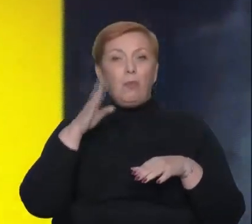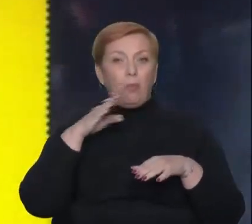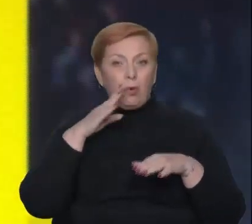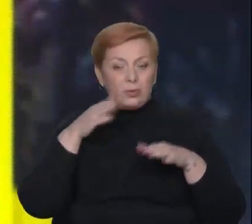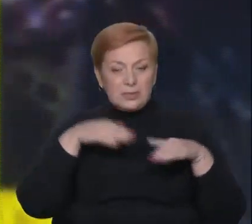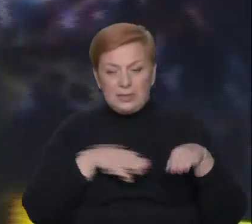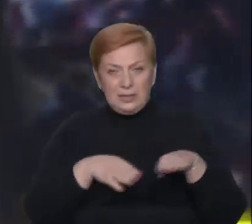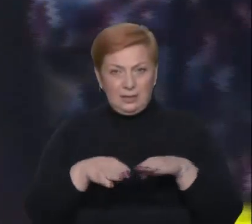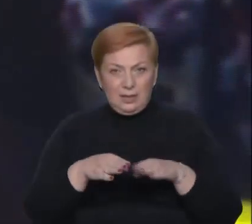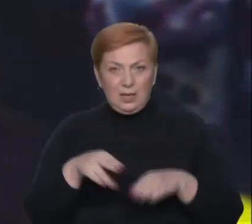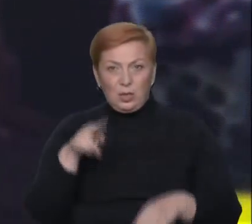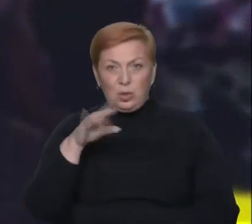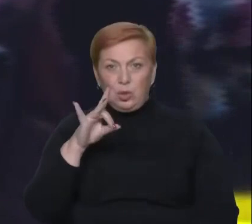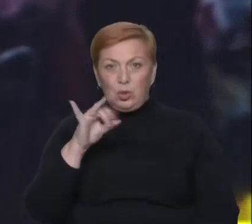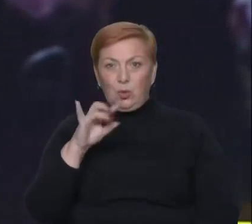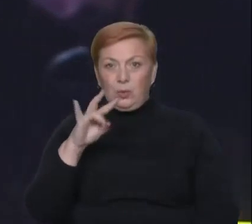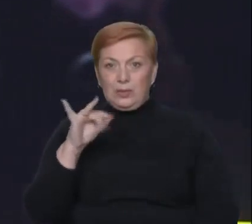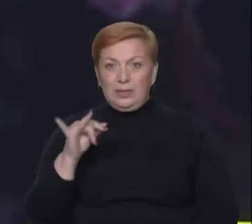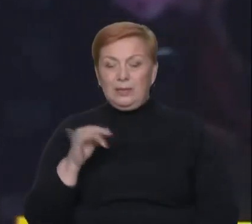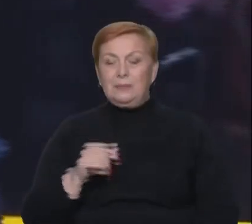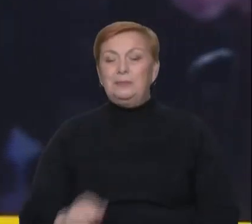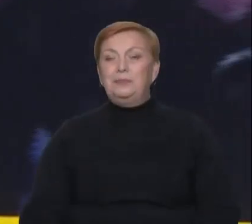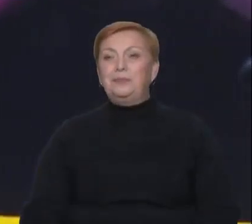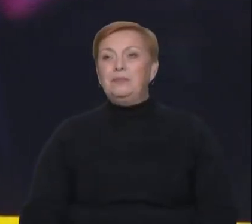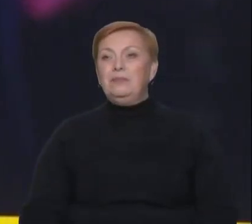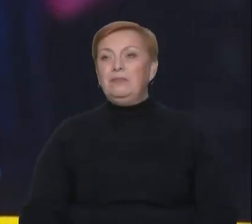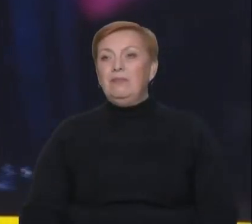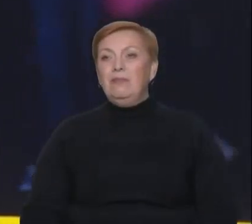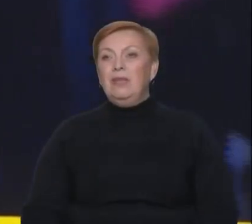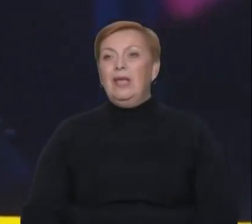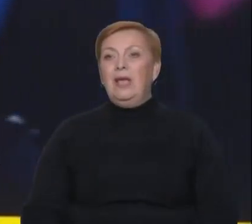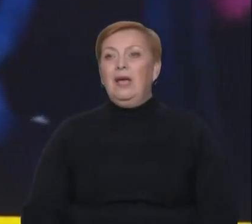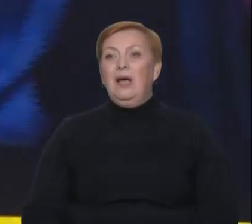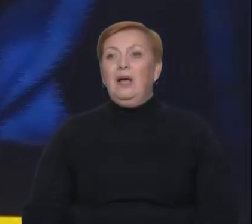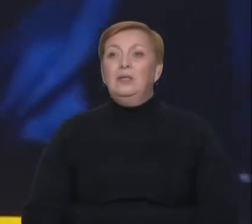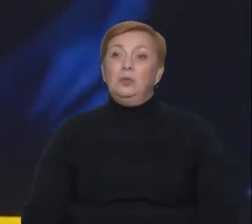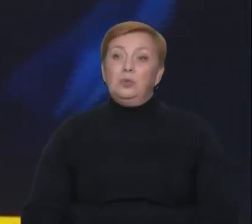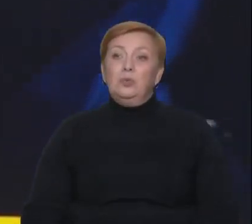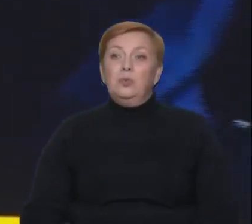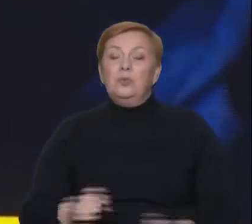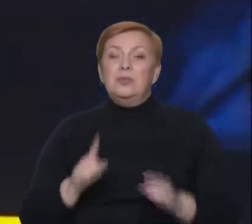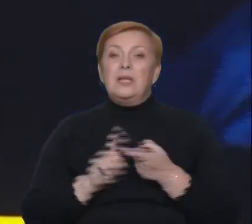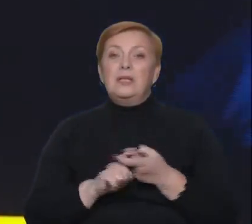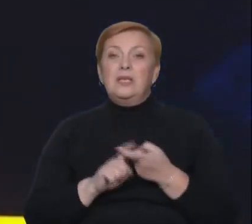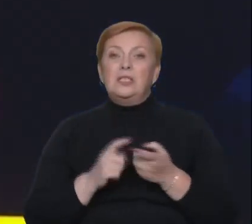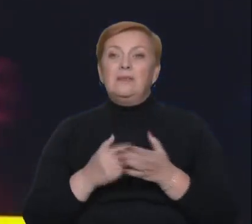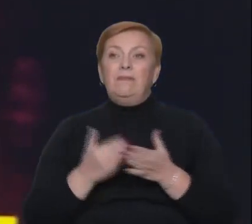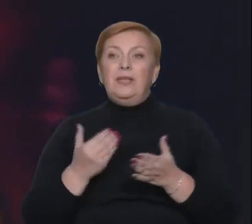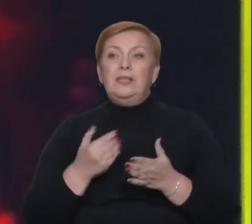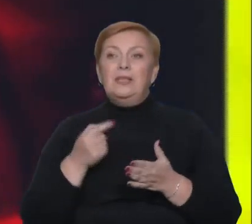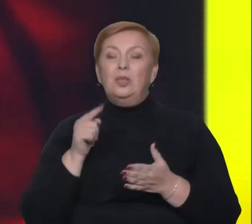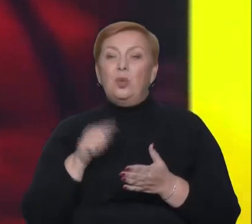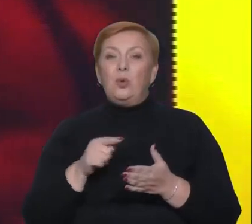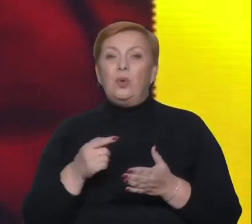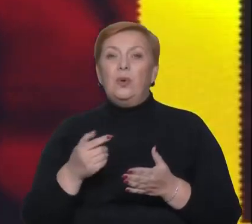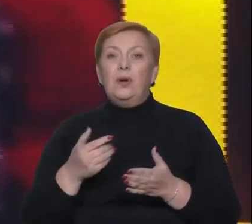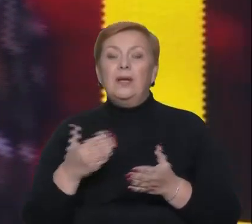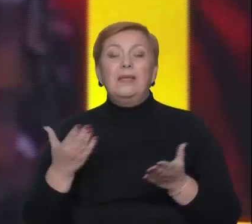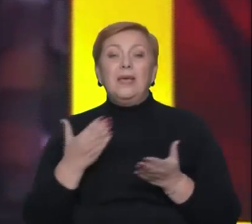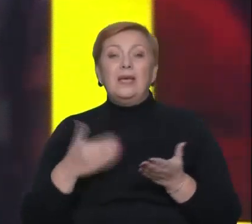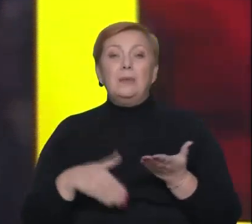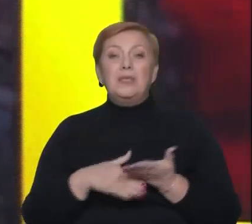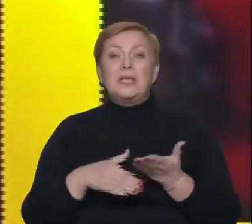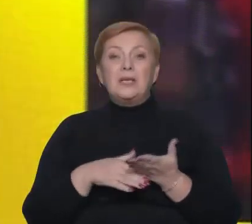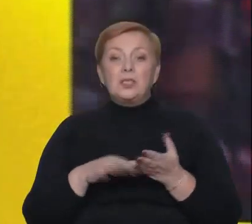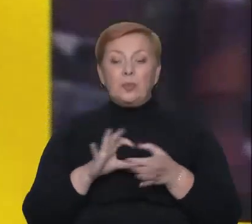якими каналами комунікації використовуються ті типи дронів. Вони якісь особливі от у морських дронів порівняно з БПЛА?